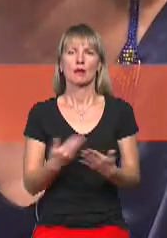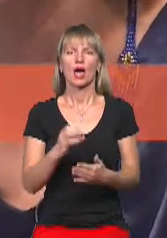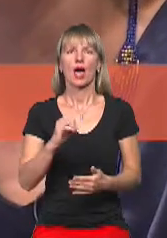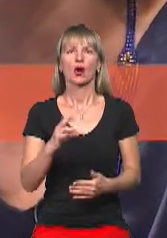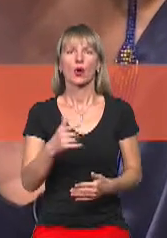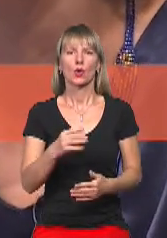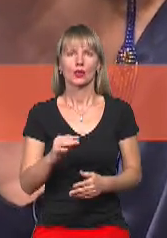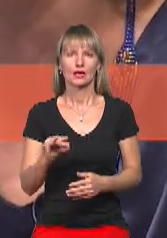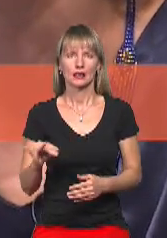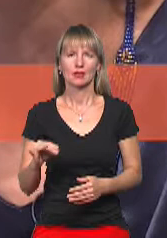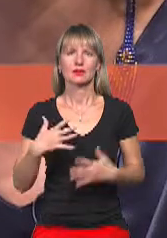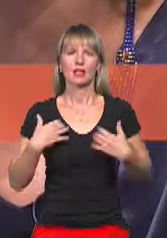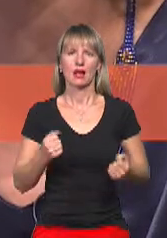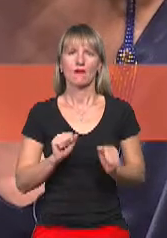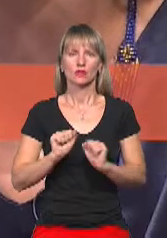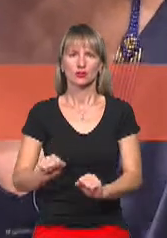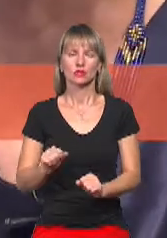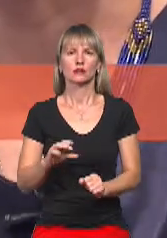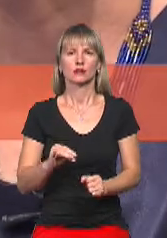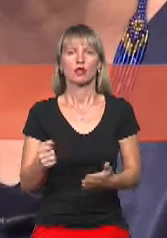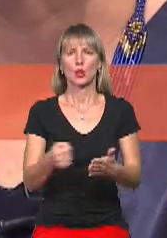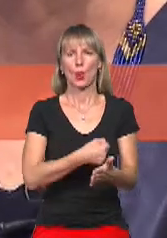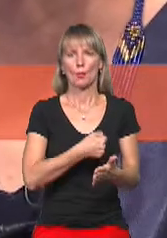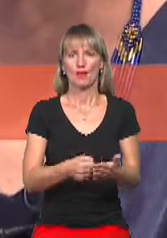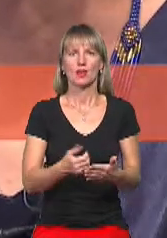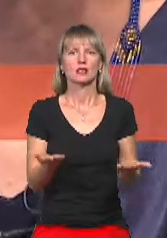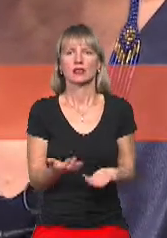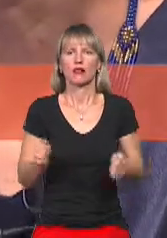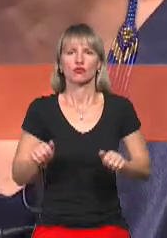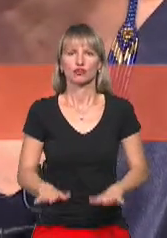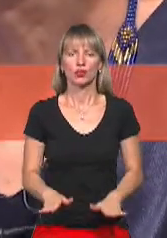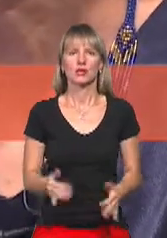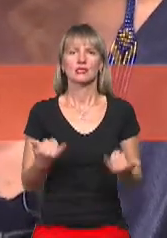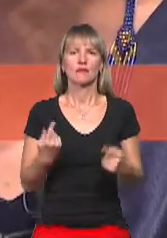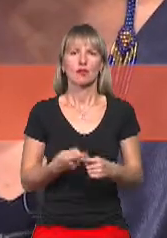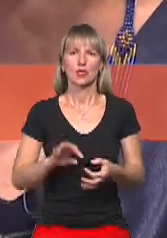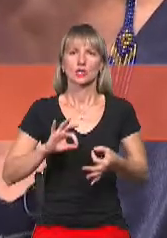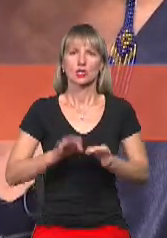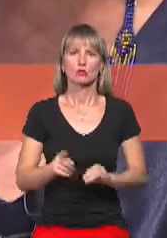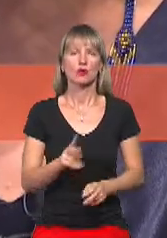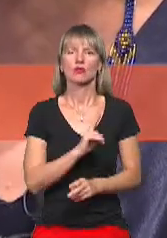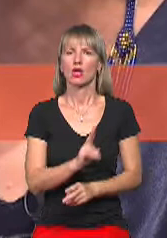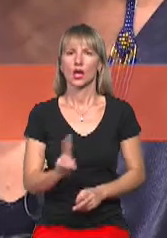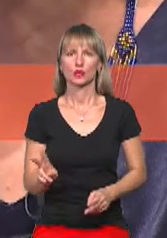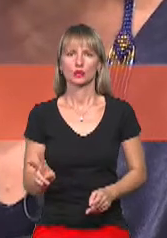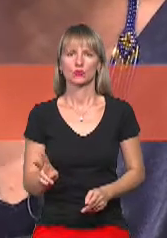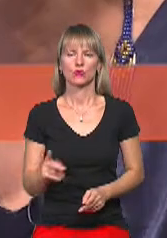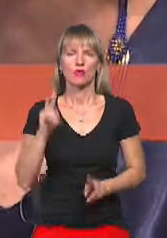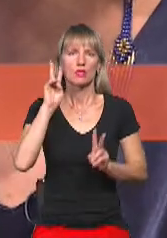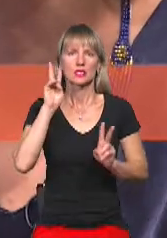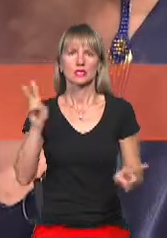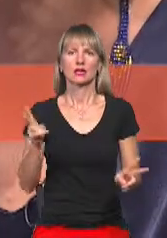или здравоохранения, или куда-нибудь, и добиваться уже каких-нибудь решений. Но на сегодня это очень сложно, потому что никто не